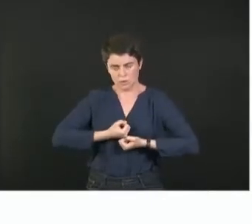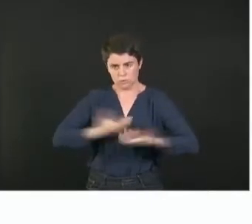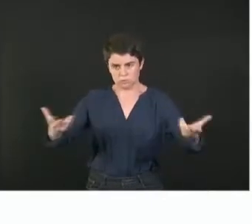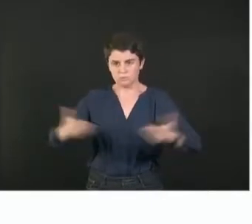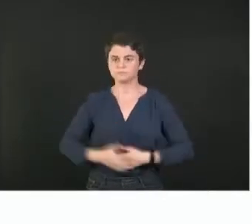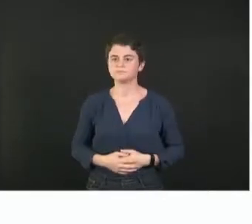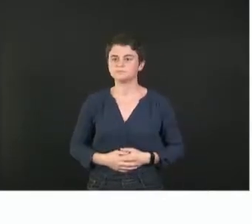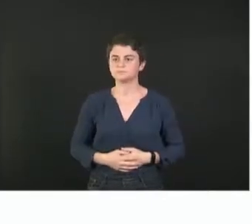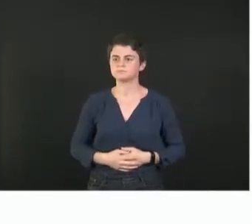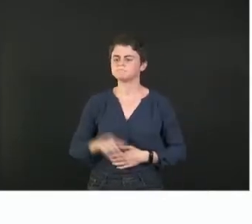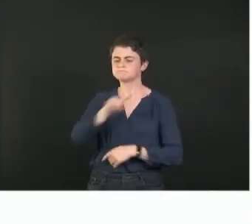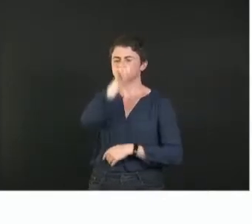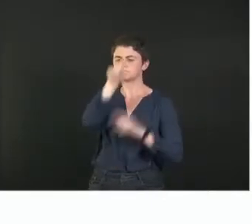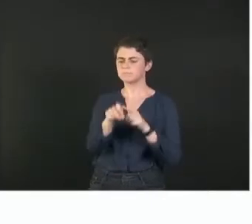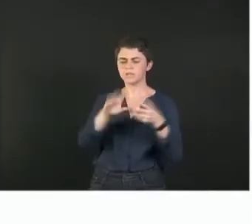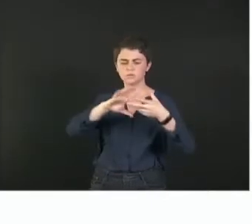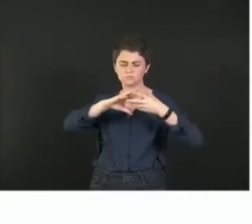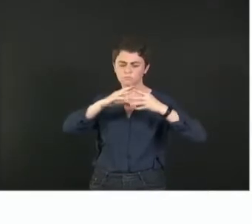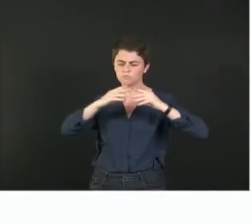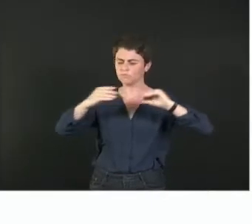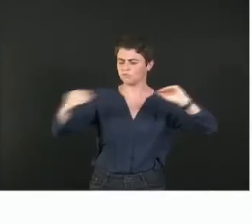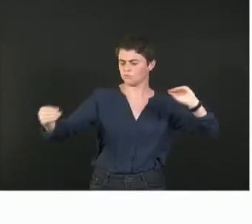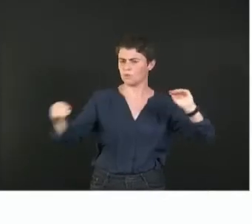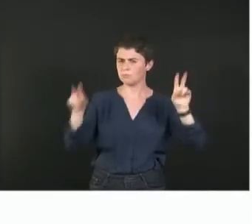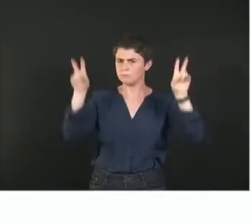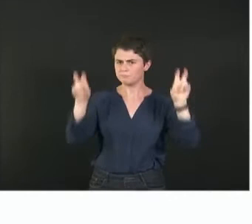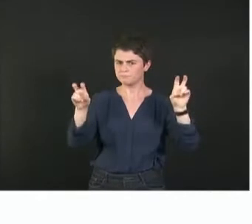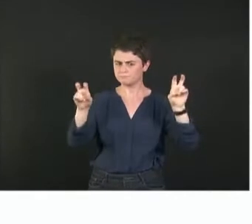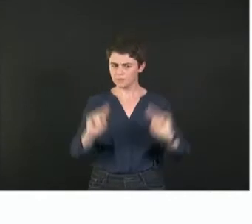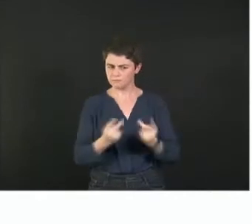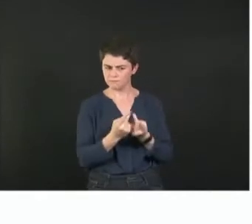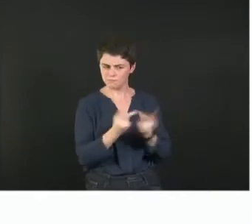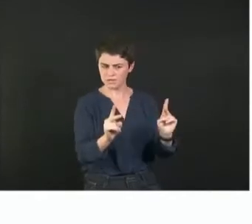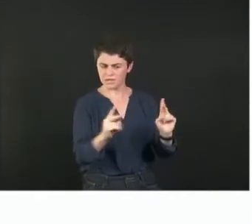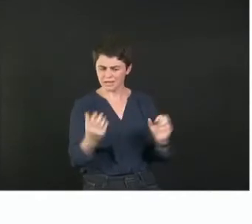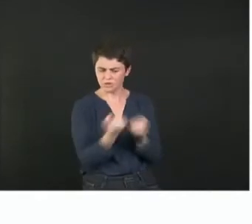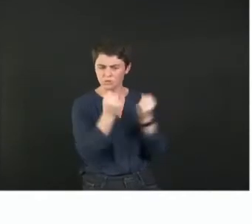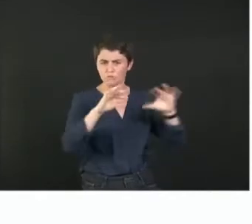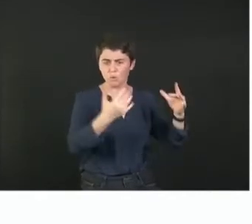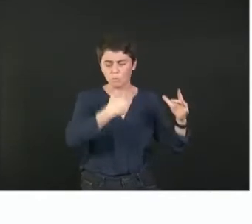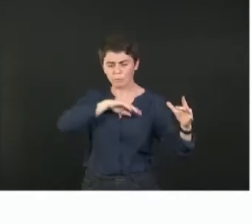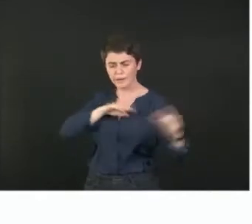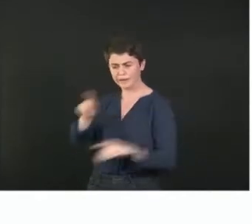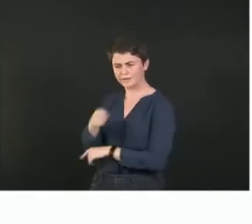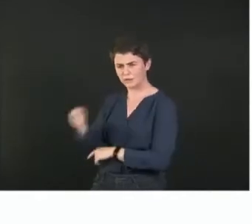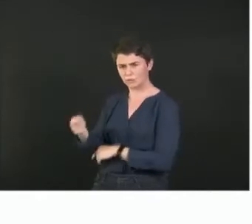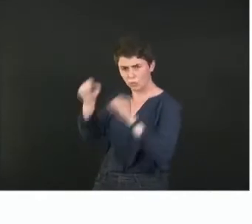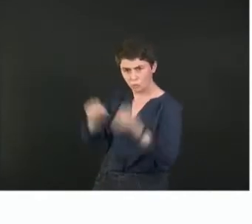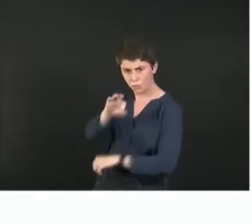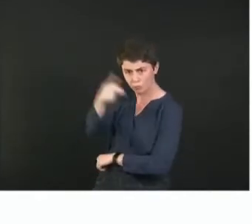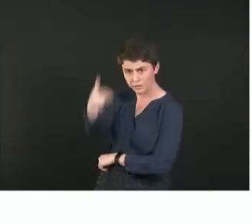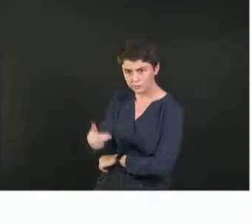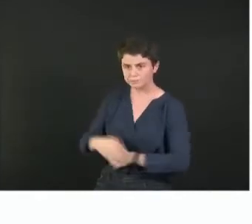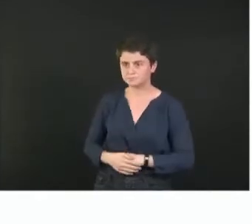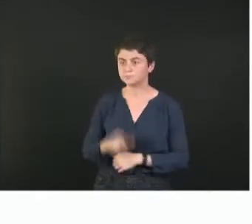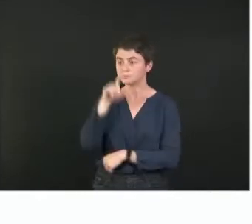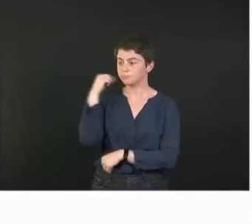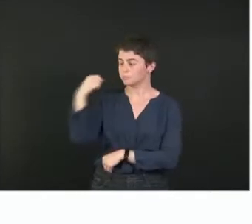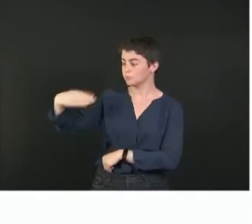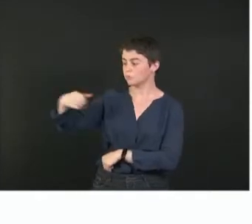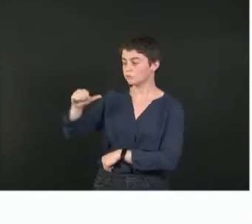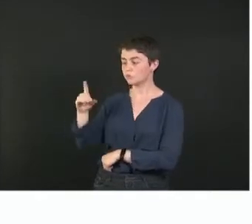la formulation de cette question qui nous réunit, la nature peut-elle sauver la ville? Philippe Madec, j'ai envie de commencer avec